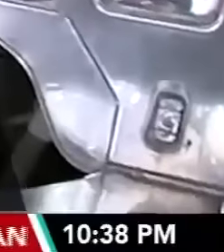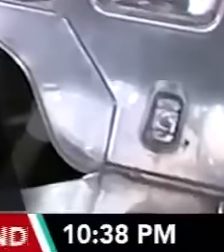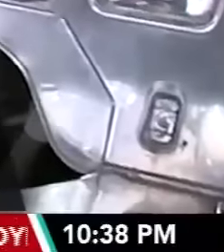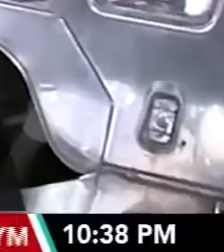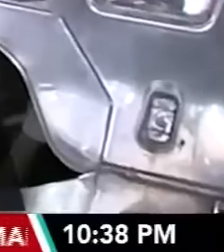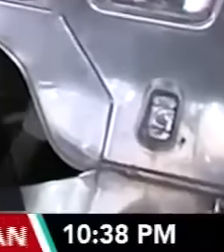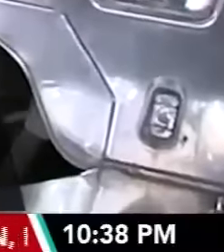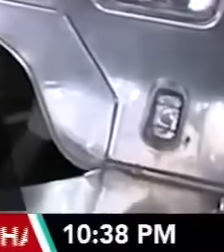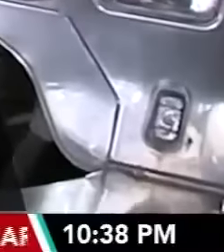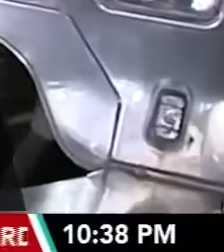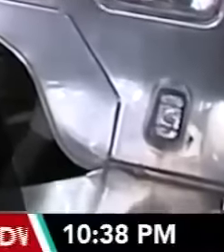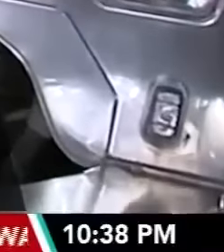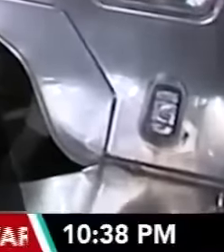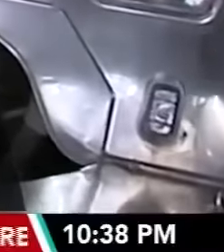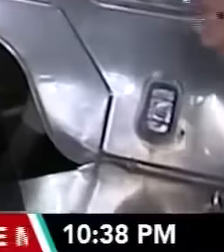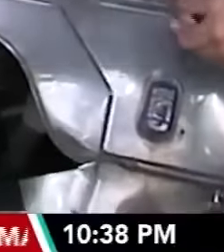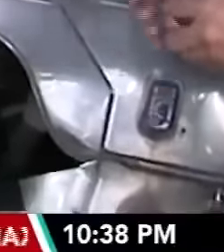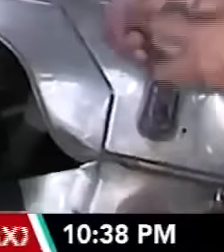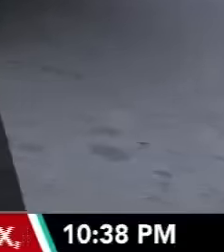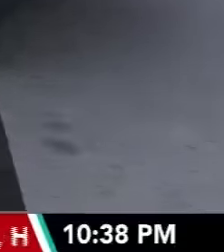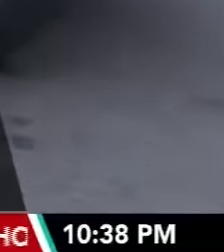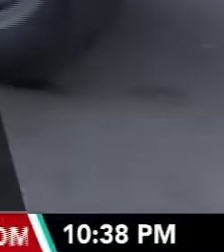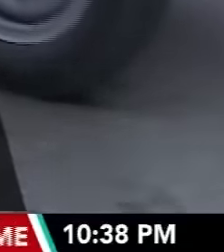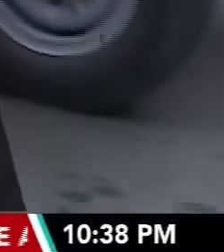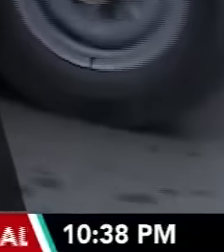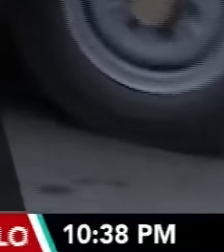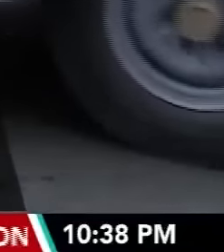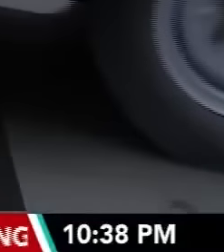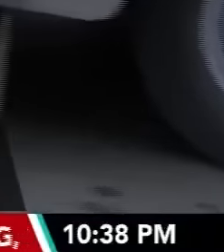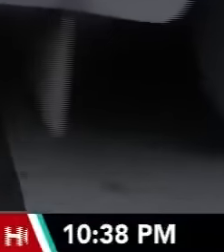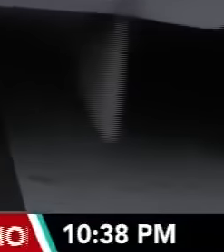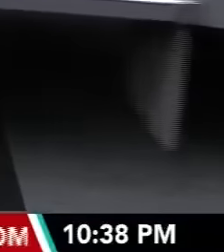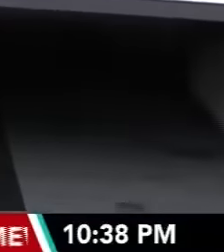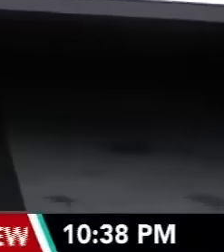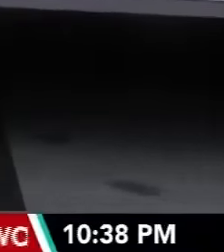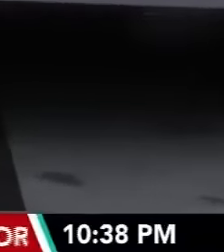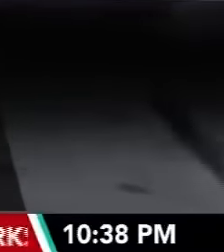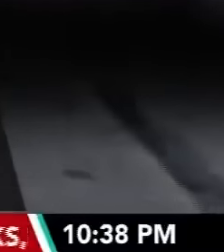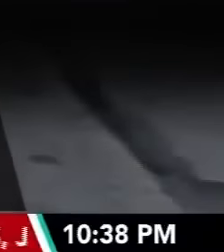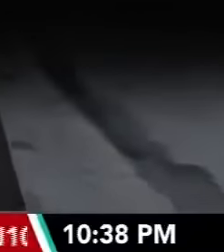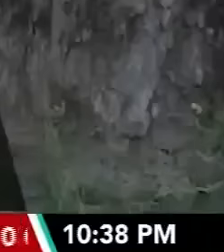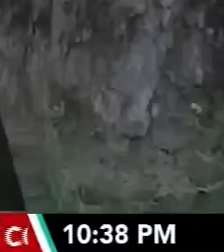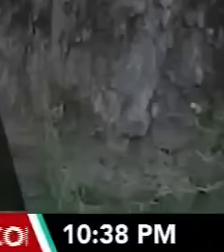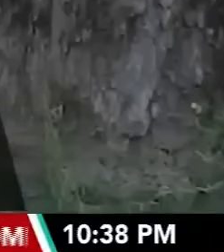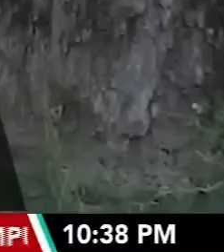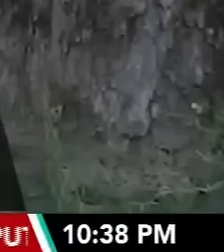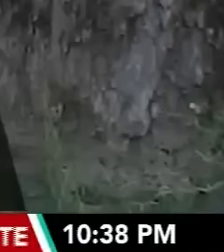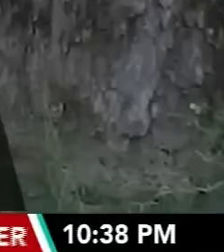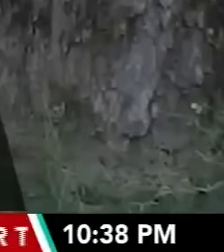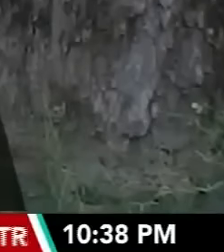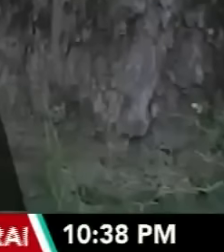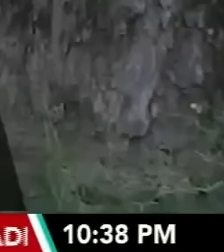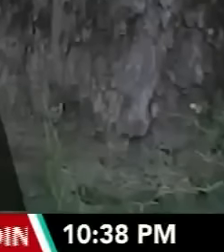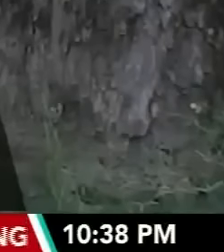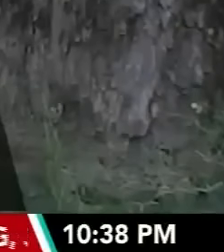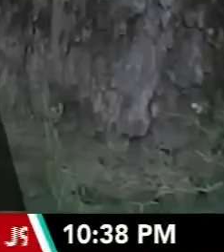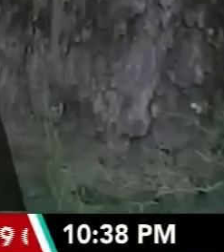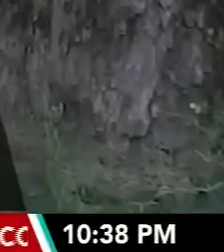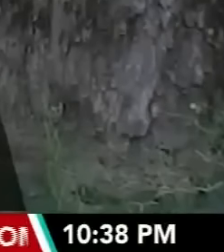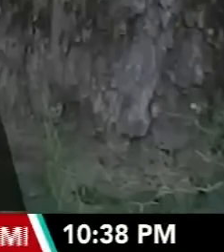buong bansa. Nanindigan naman ang Department of Transportation sa itinakdang deadline ng PUV modernization. Sabi